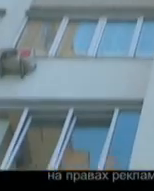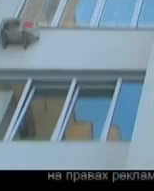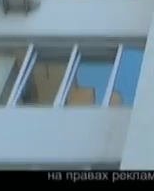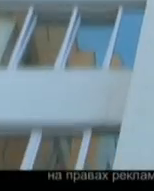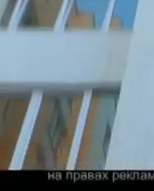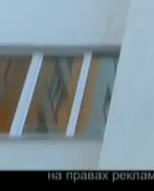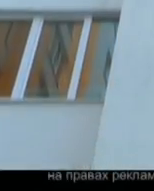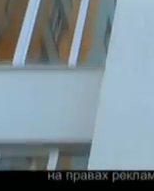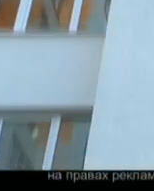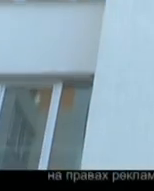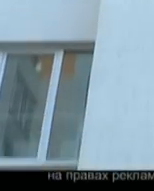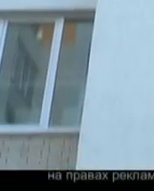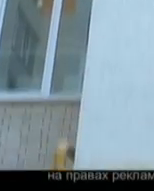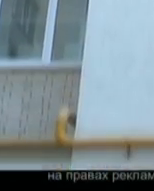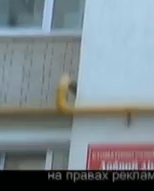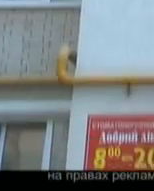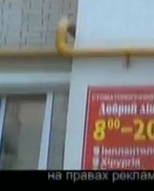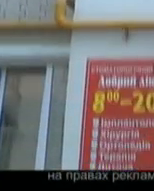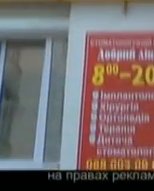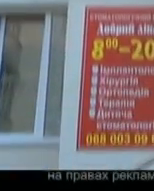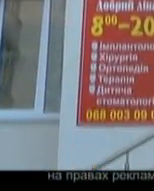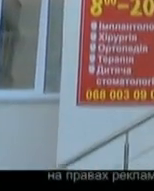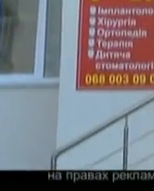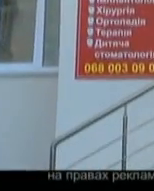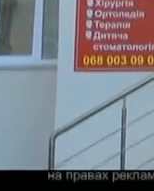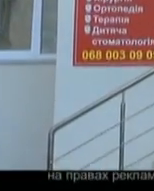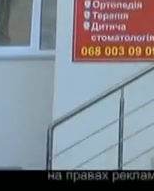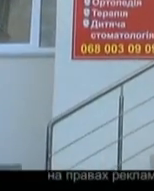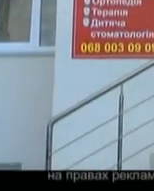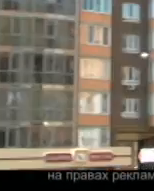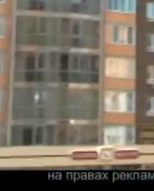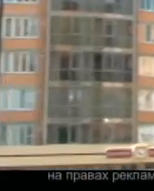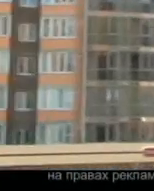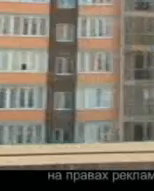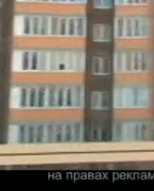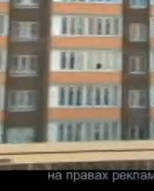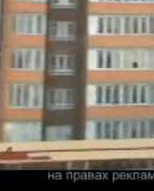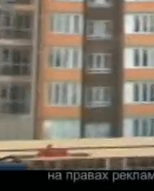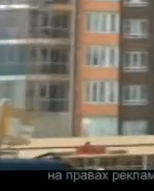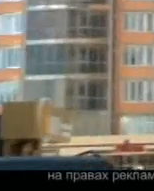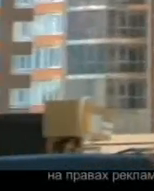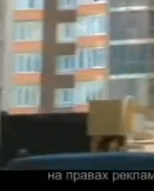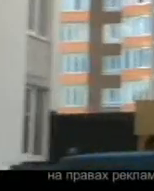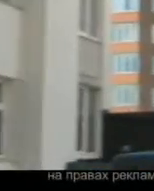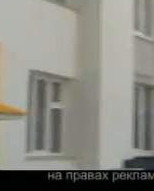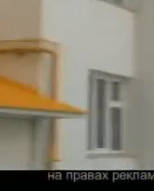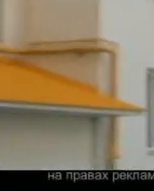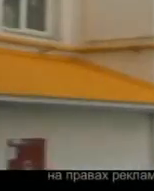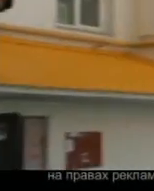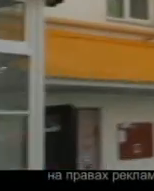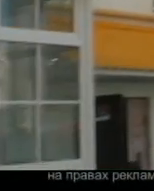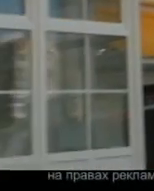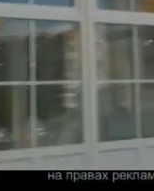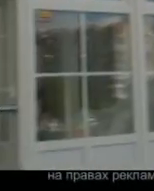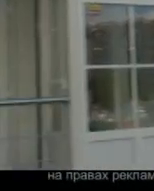200 гривень. Добрий лікар знаходиться за адресою Зарічанська, 9. У народі цей будинок називають міліцейським. Орієнтир – набережний квартал. Тут